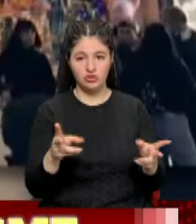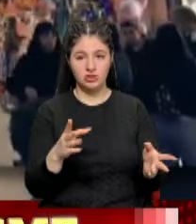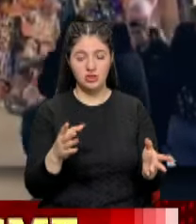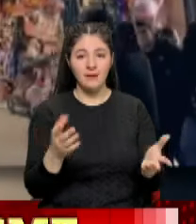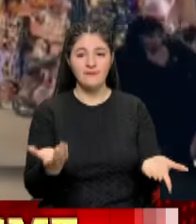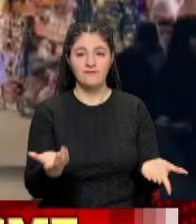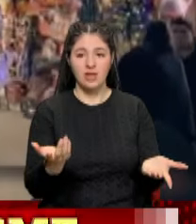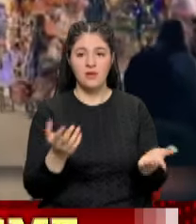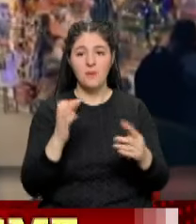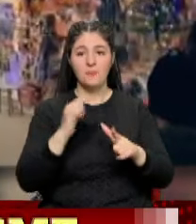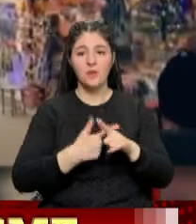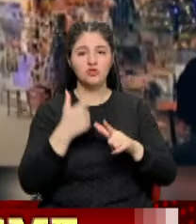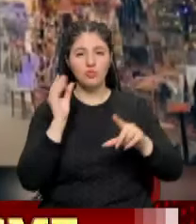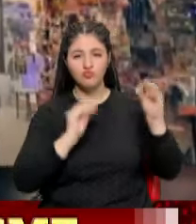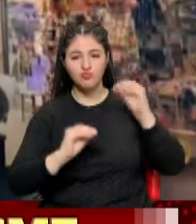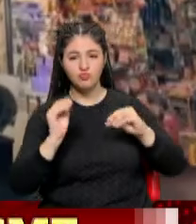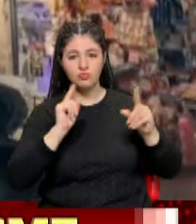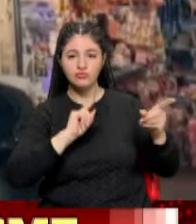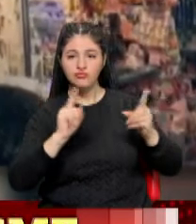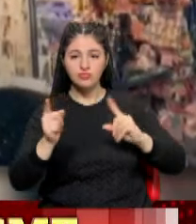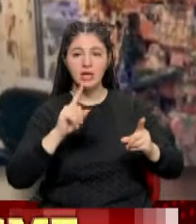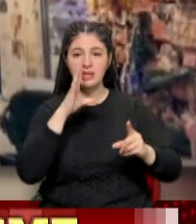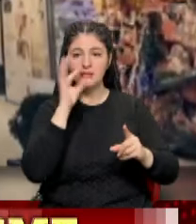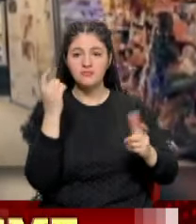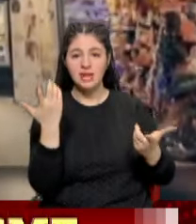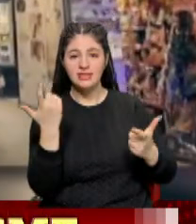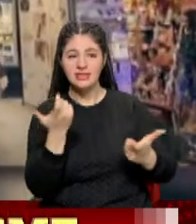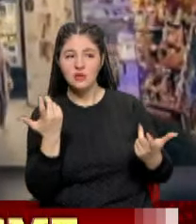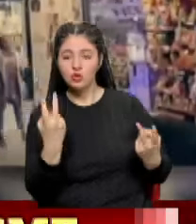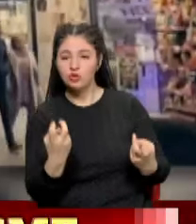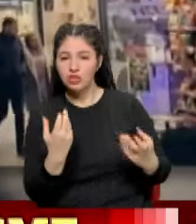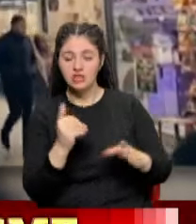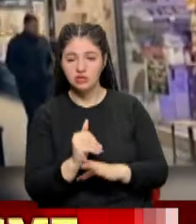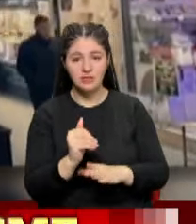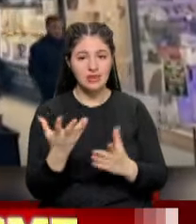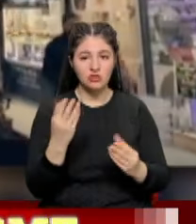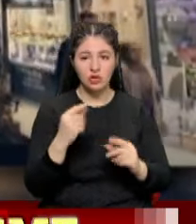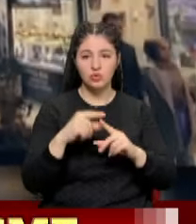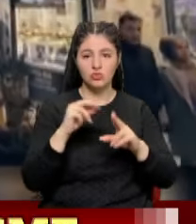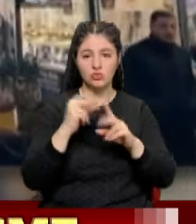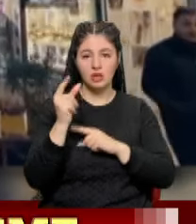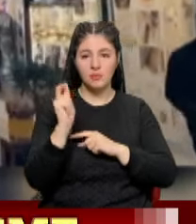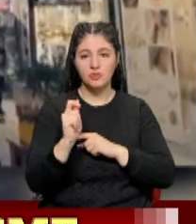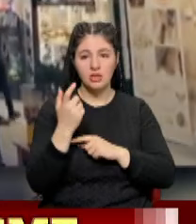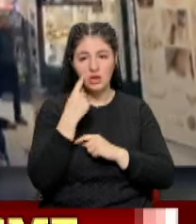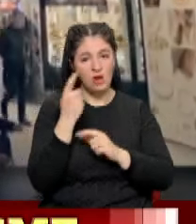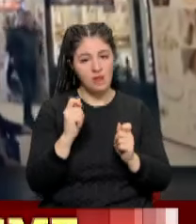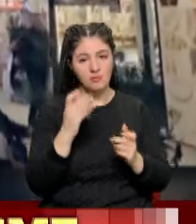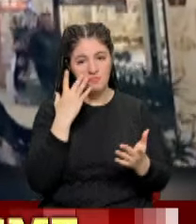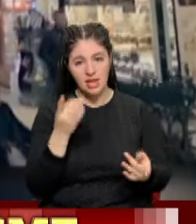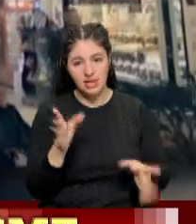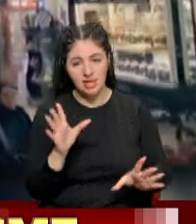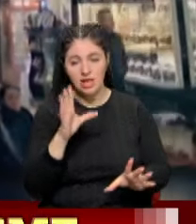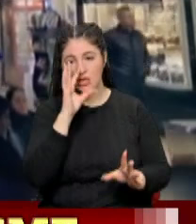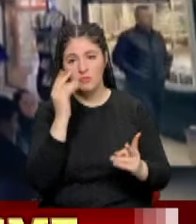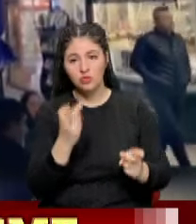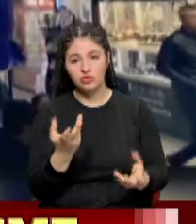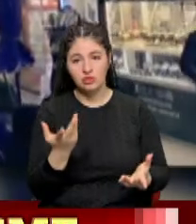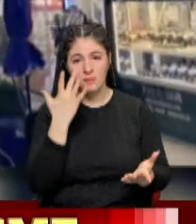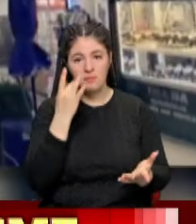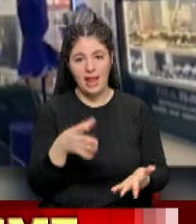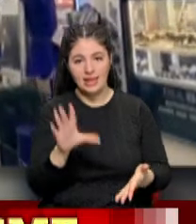ve projelendirin, gösterin kim, nerede, ne şekilde oturacak. TOKİ yapıyorsunuz, neye göre yaptığınız belli değil. Kim oturacak,